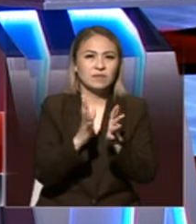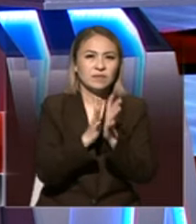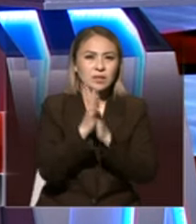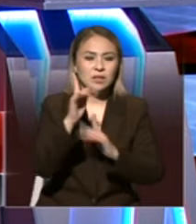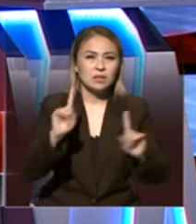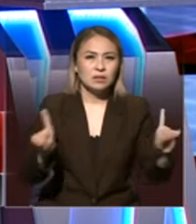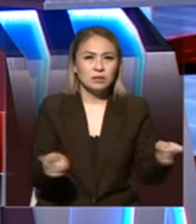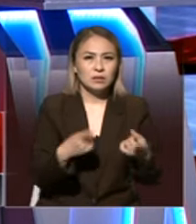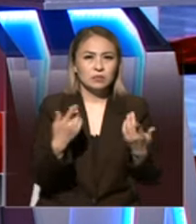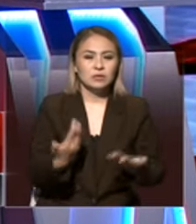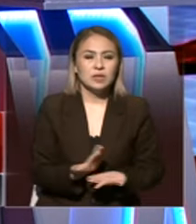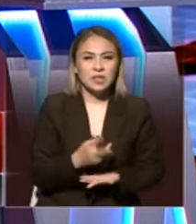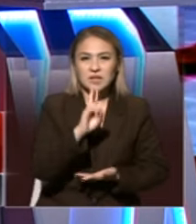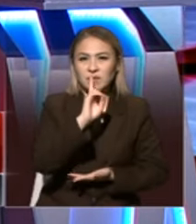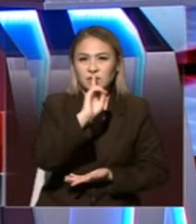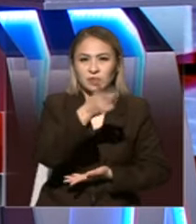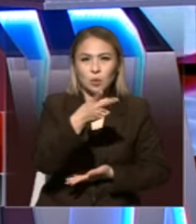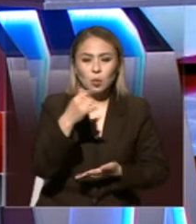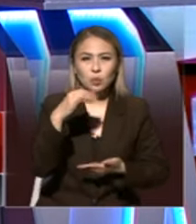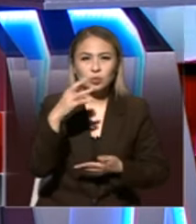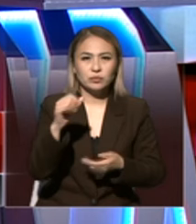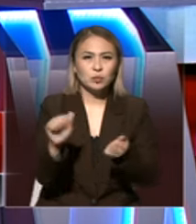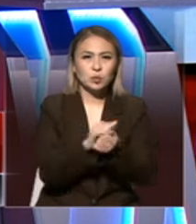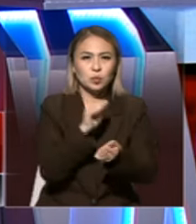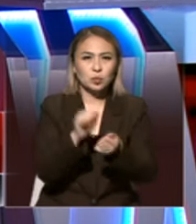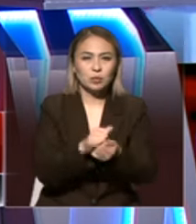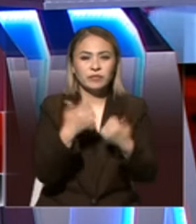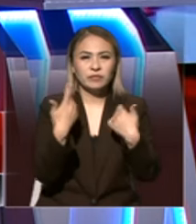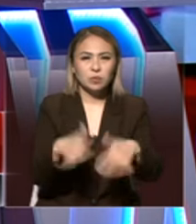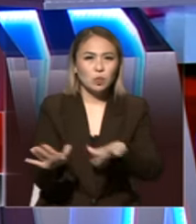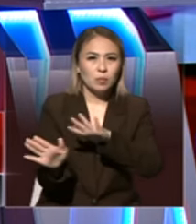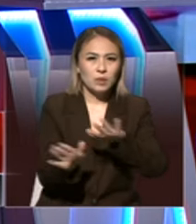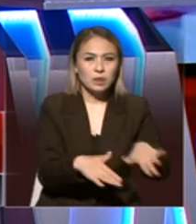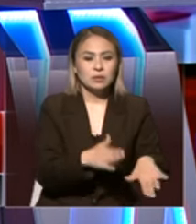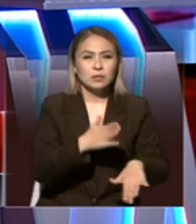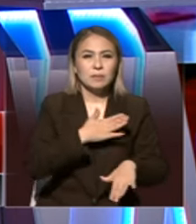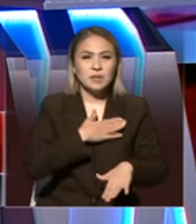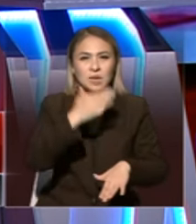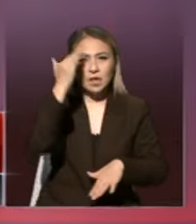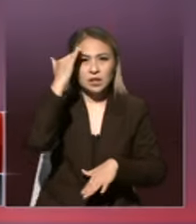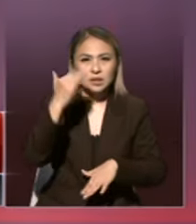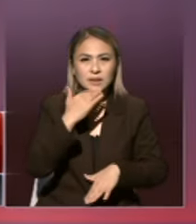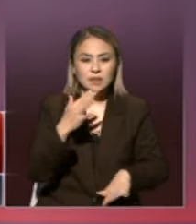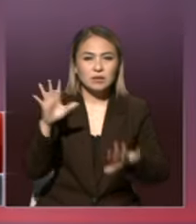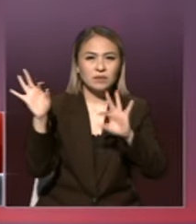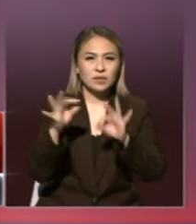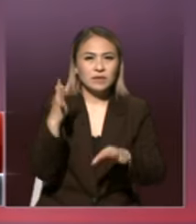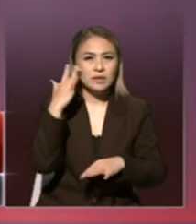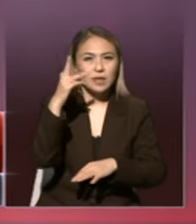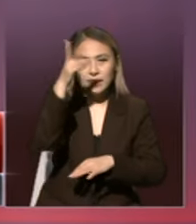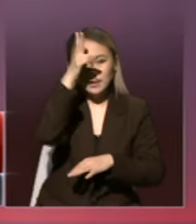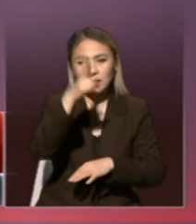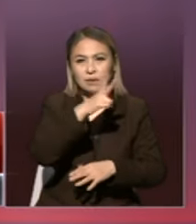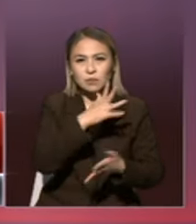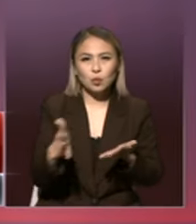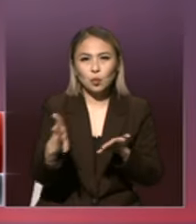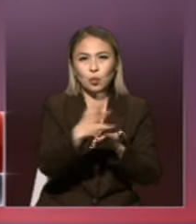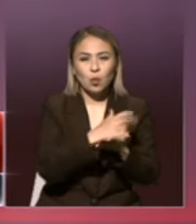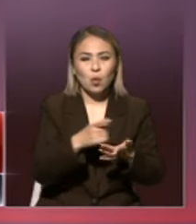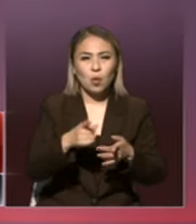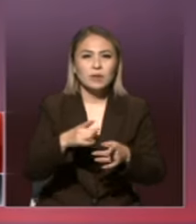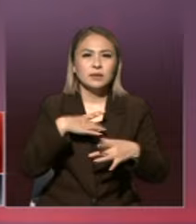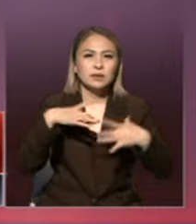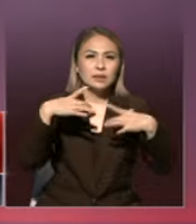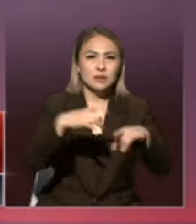жағдай, міне 2 жыл болды уже құрғақшылық болып кетті. Біз жазда да көрсем үш ай жүреміз шөп шауып. Одан ол трактор